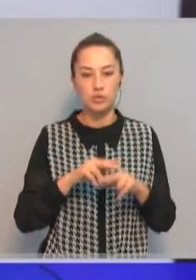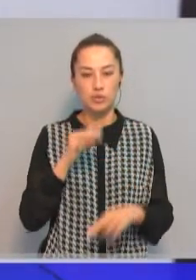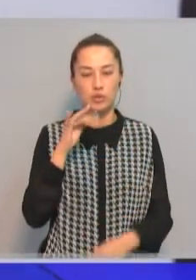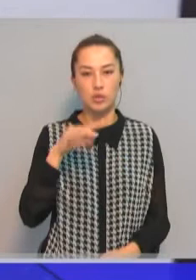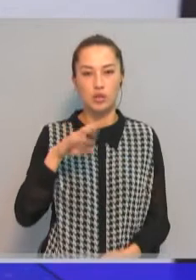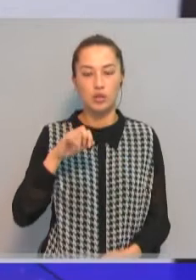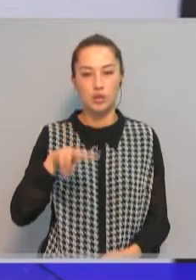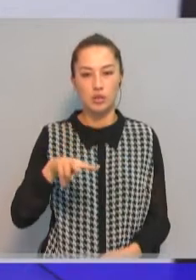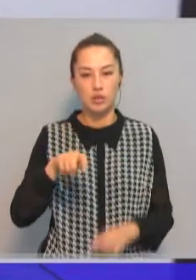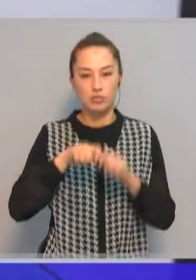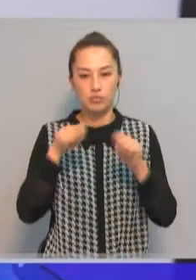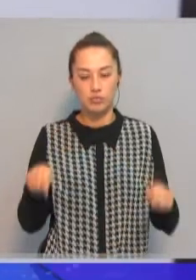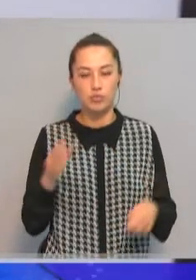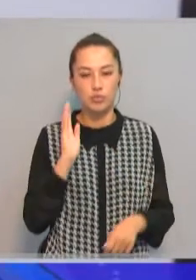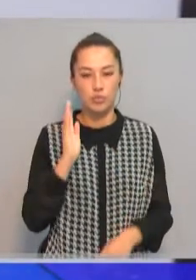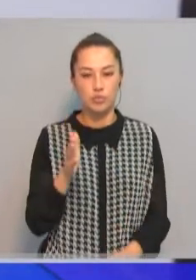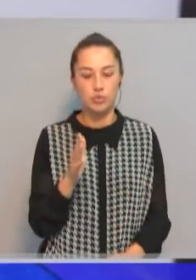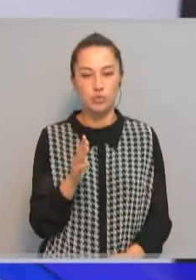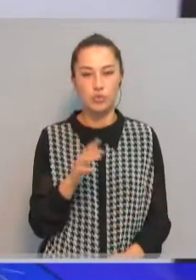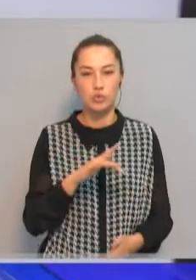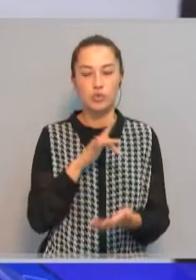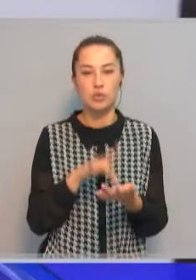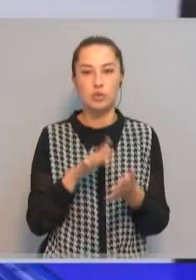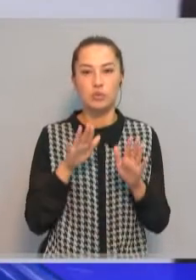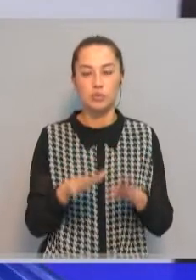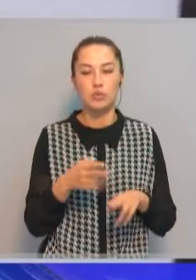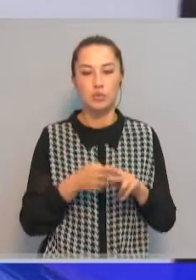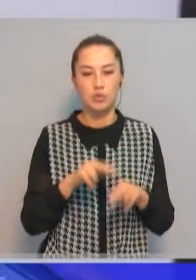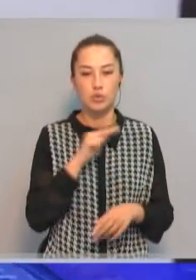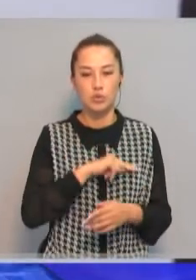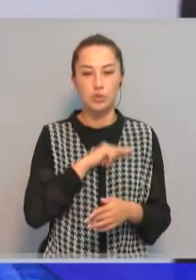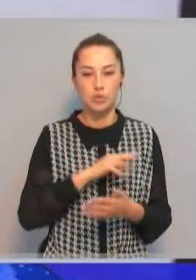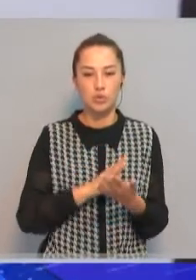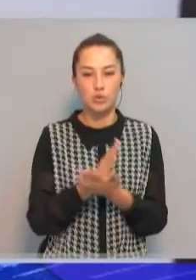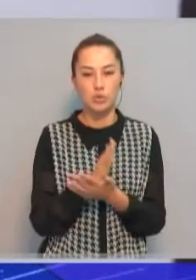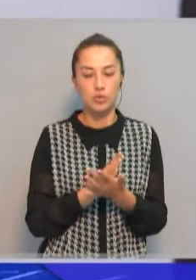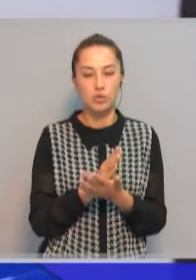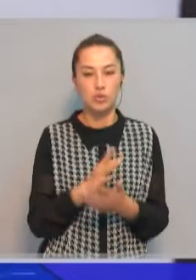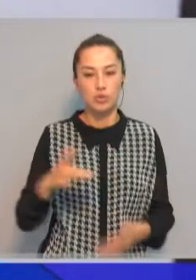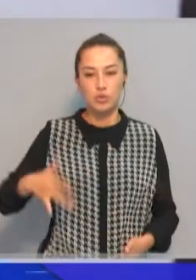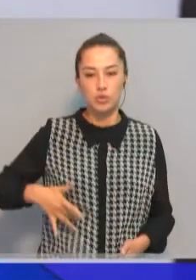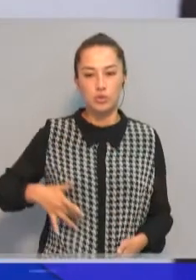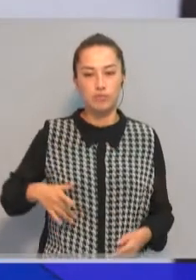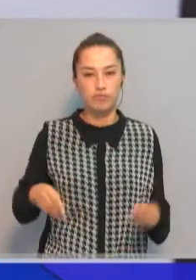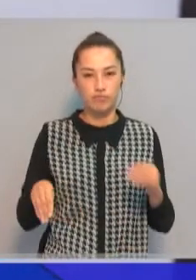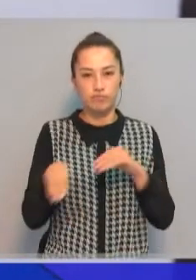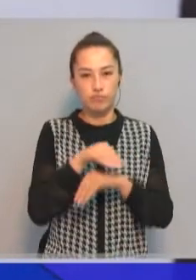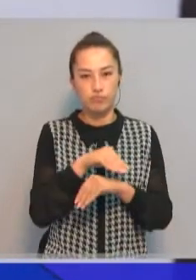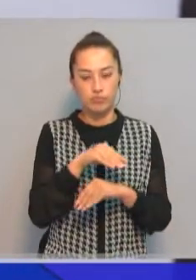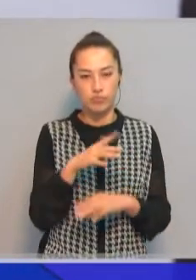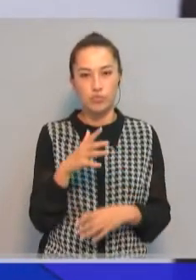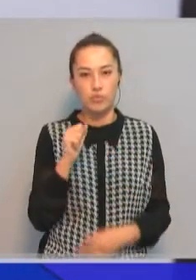филиалы ашылу кезеңінде. Бұл орталығымыздың негізгі жұмысы жасанды бүйрек